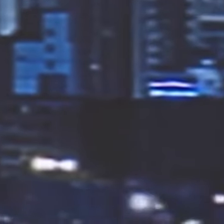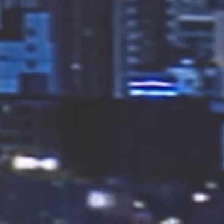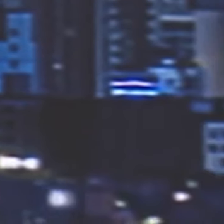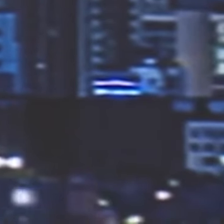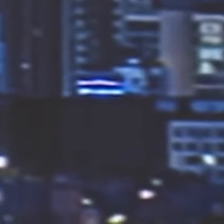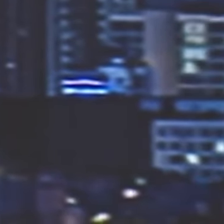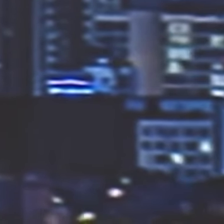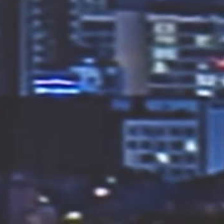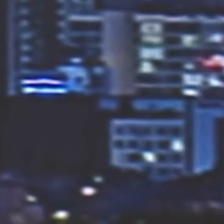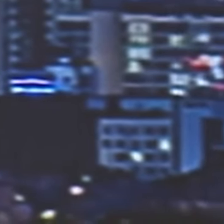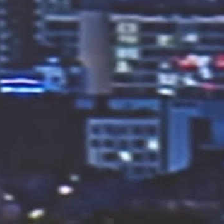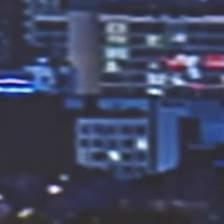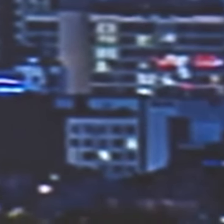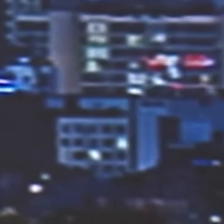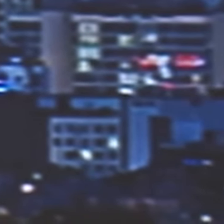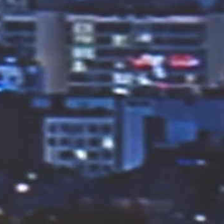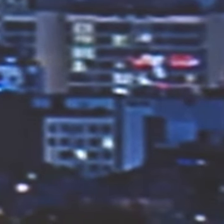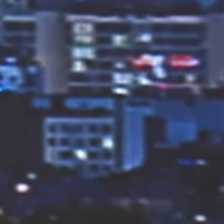50분 뉴스룸에서